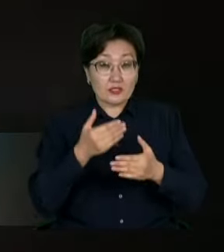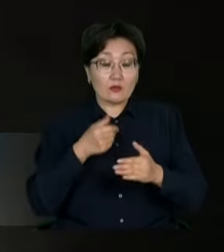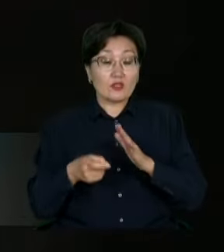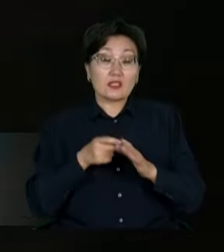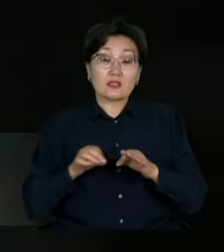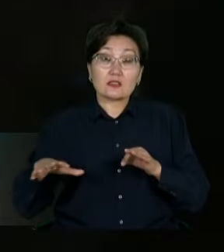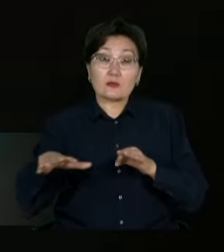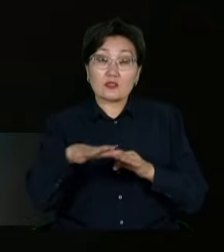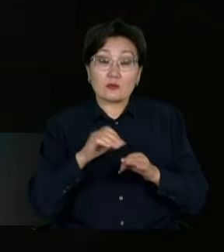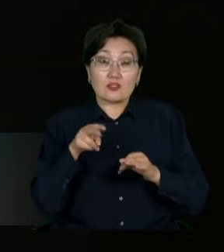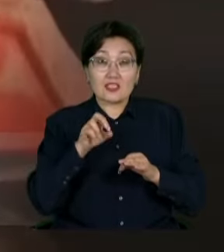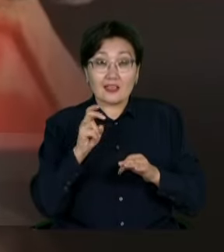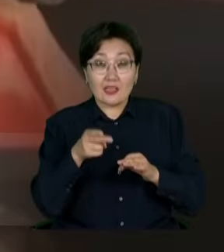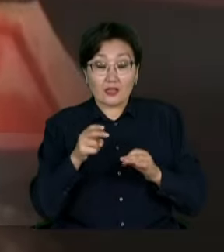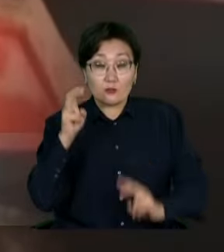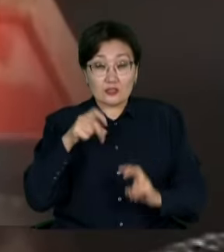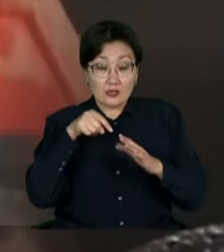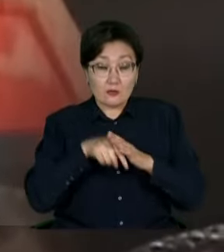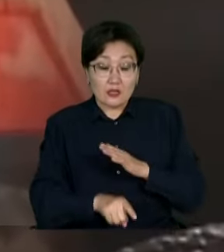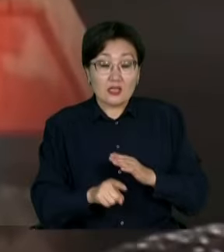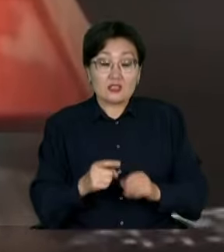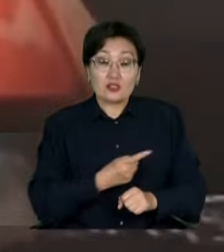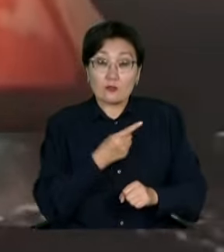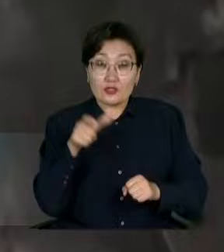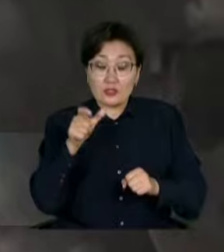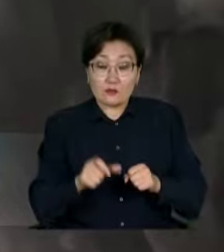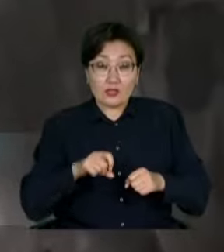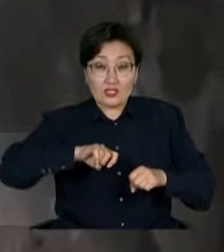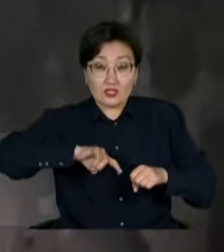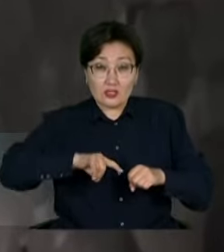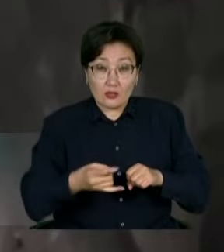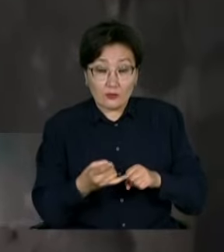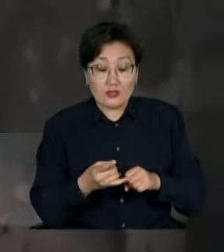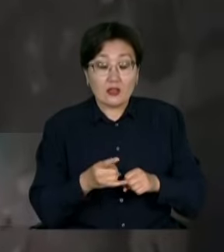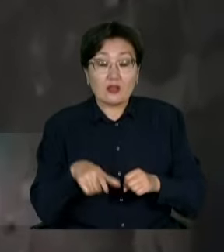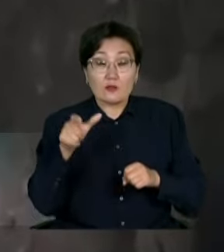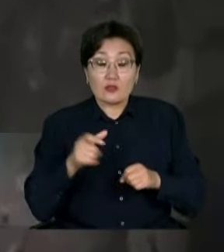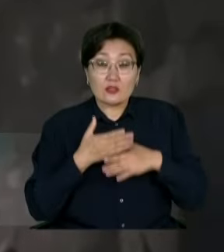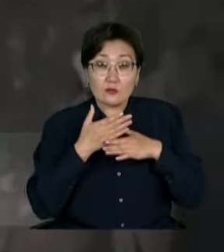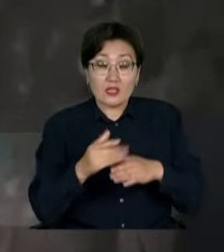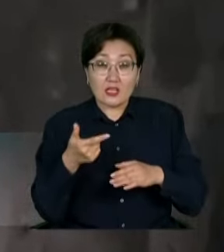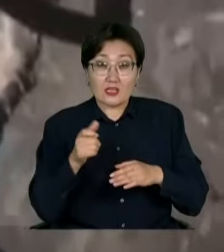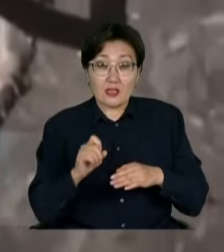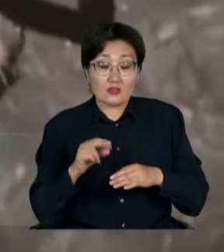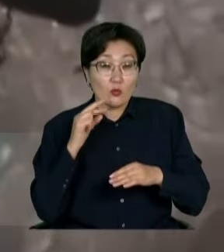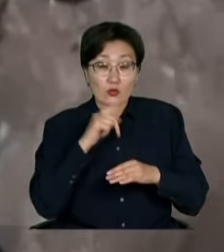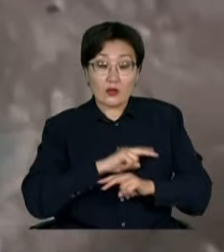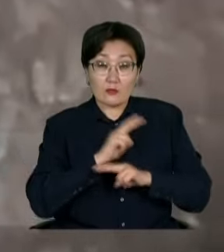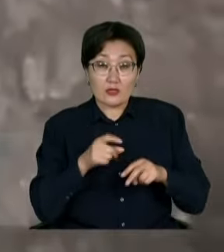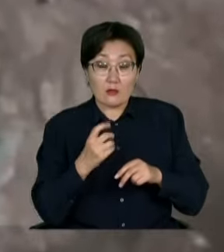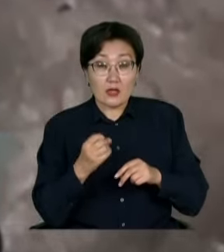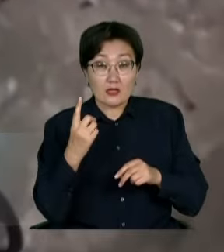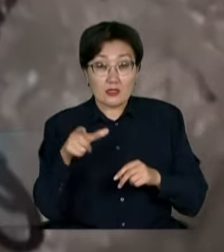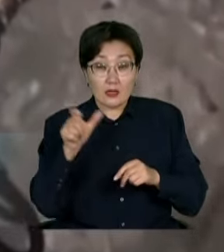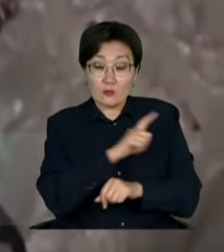Қарағанды облысындағы Саяқ кенішінде тау-кен шебері теспе бұрғылаушының көмекшісі газға уланып көз жұмған еді. Тағы бір адам